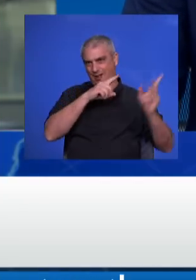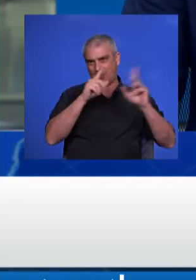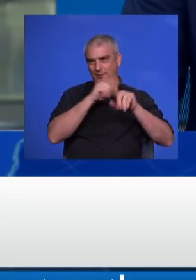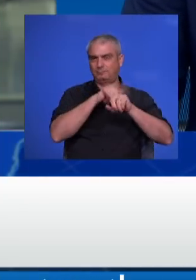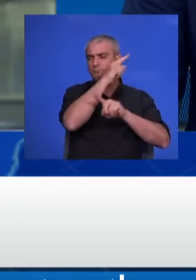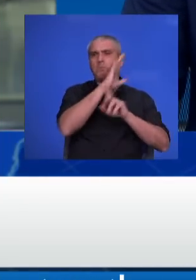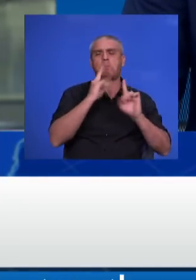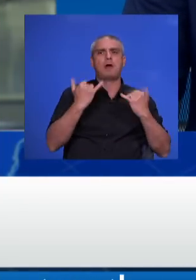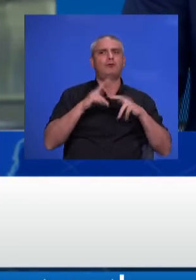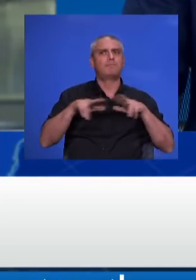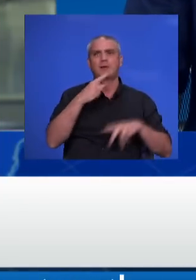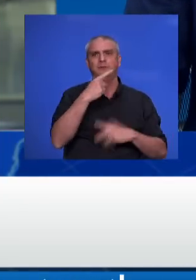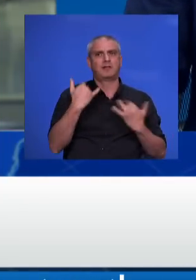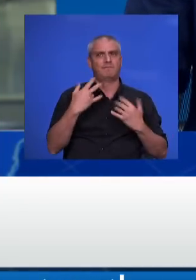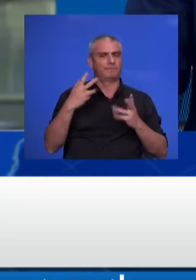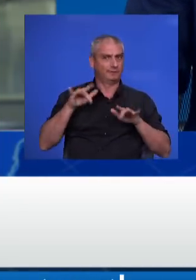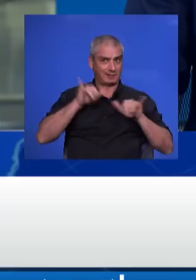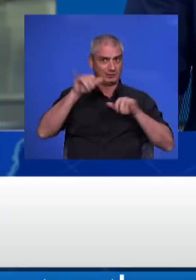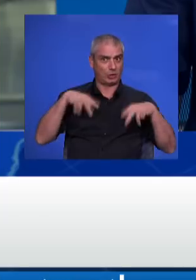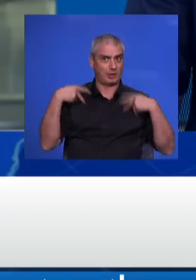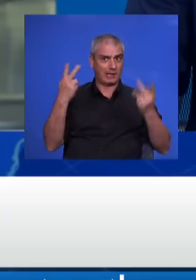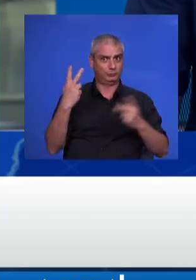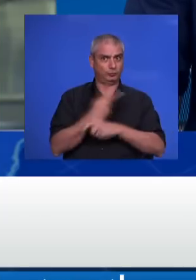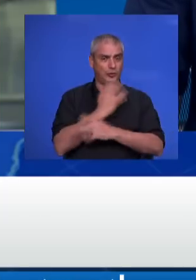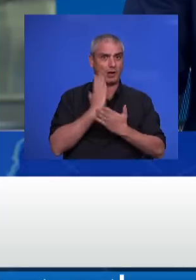המצב עכשיו שם מבחינת חזרת הטיסות לשגרה?